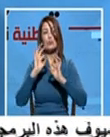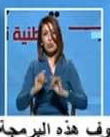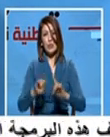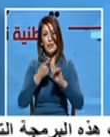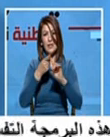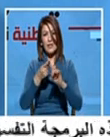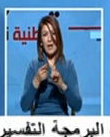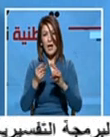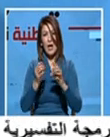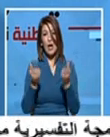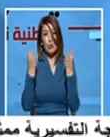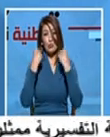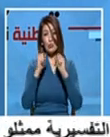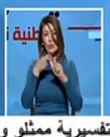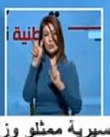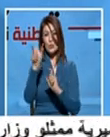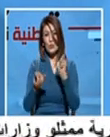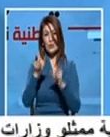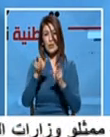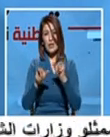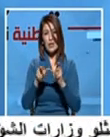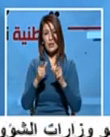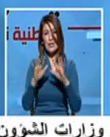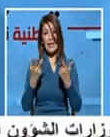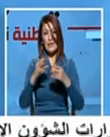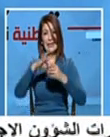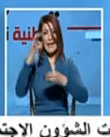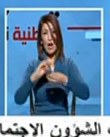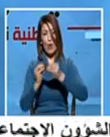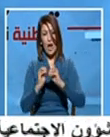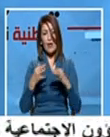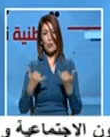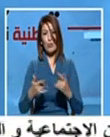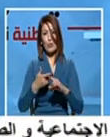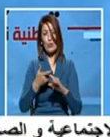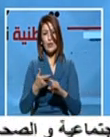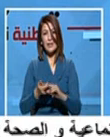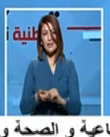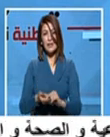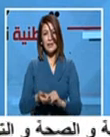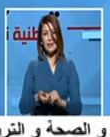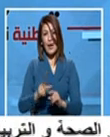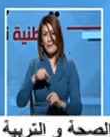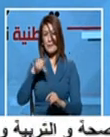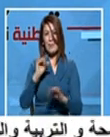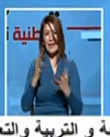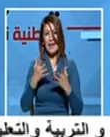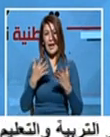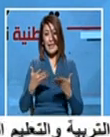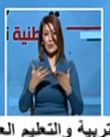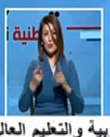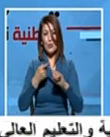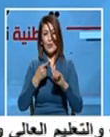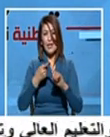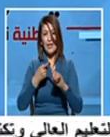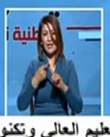لل كيفاش اون فا جيري سيت كريز وكيفاش قاعدين، ولكن احنا من دورنا